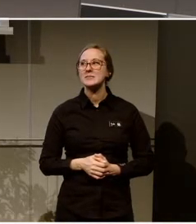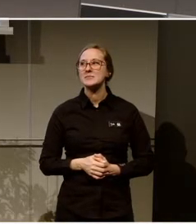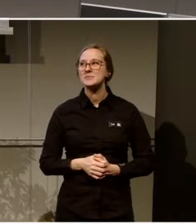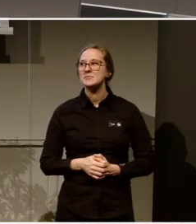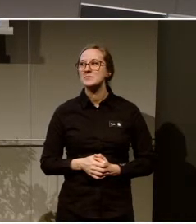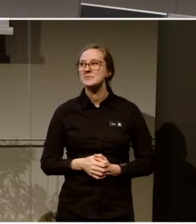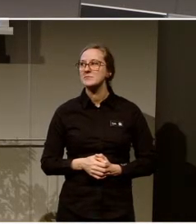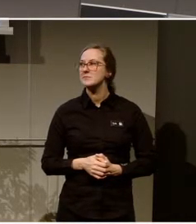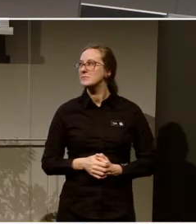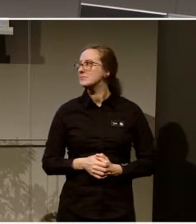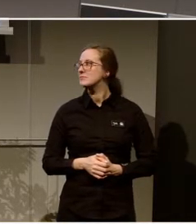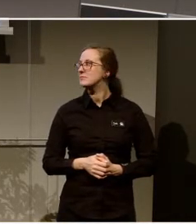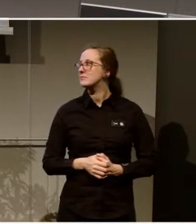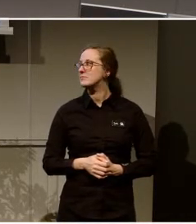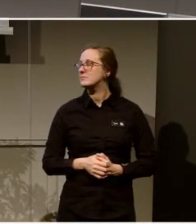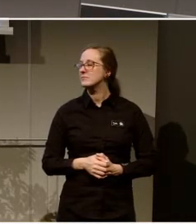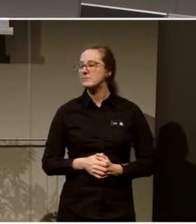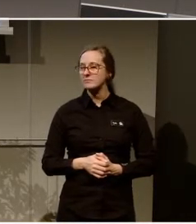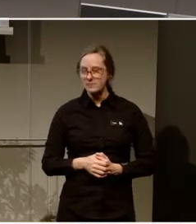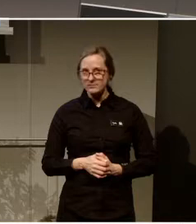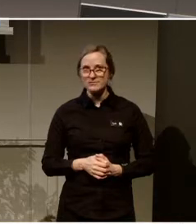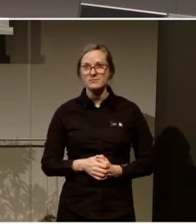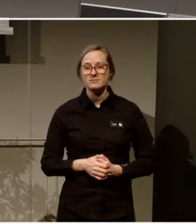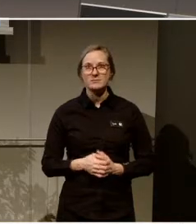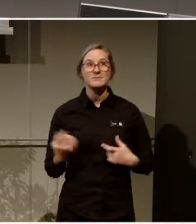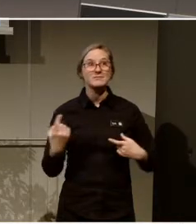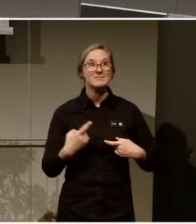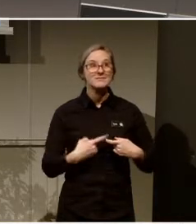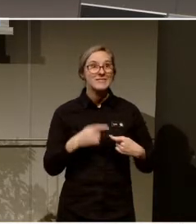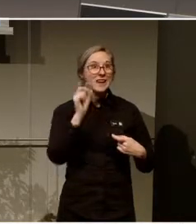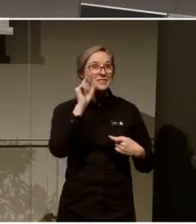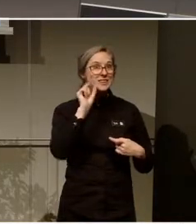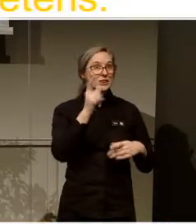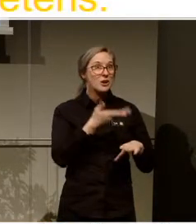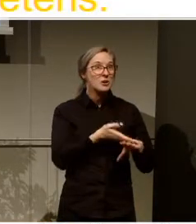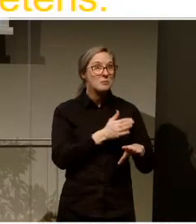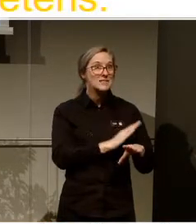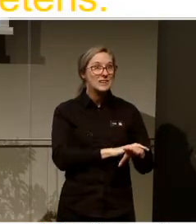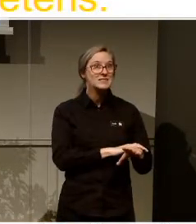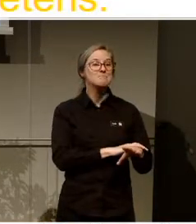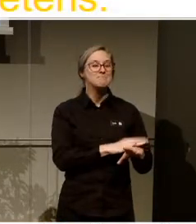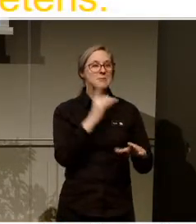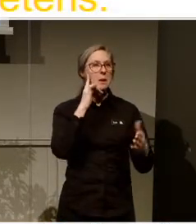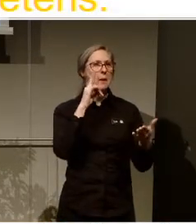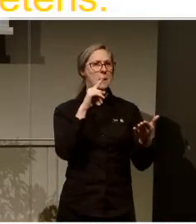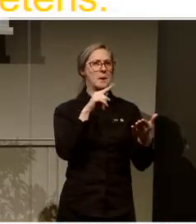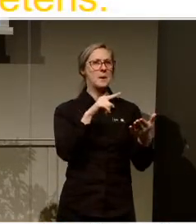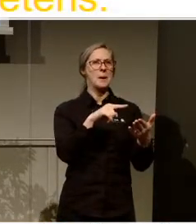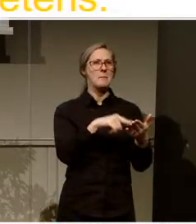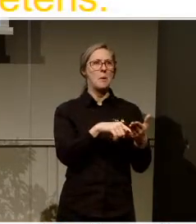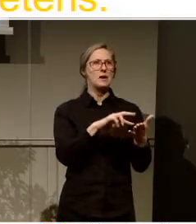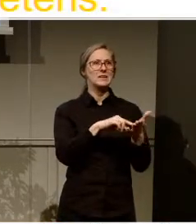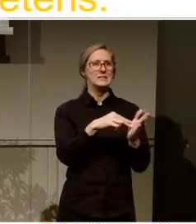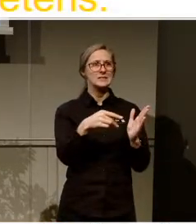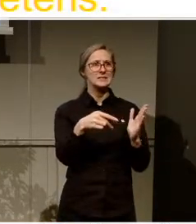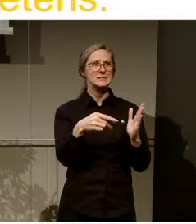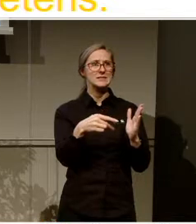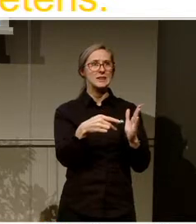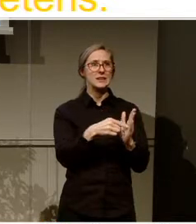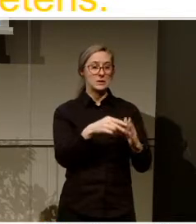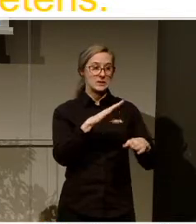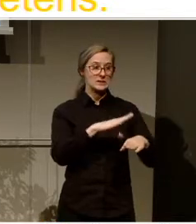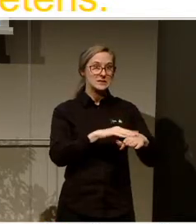Så nu om digital kompetens. Målet i strategin är ju att i Sverige